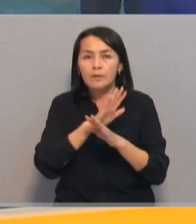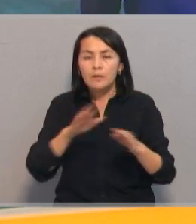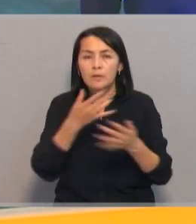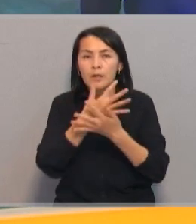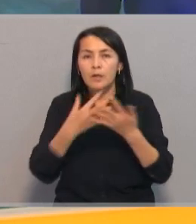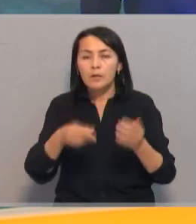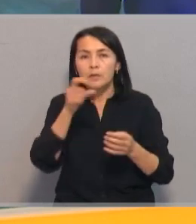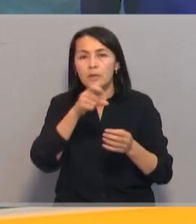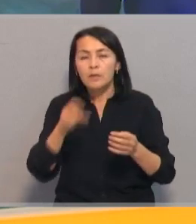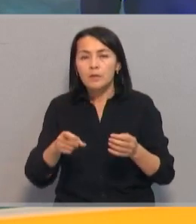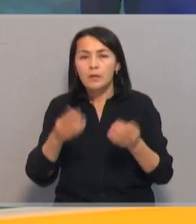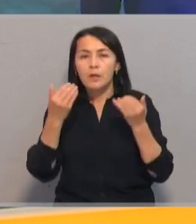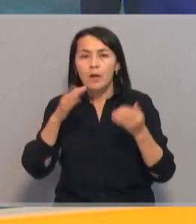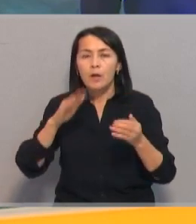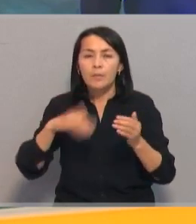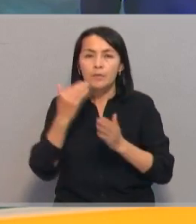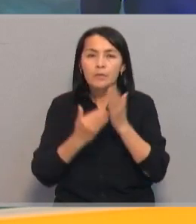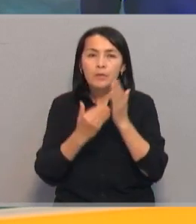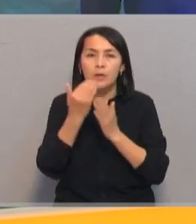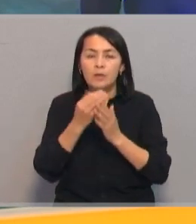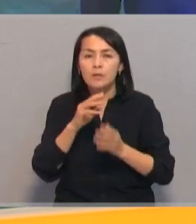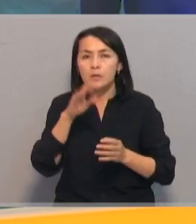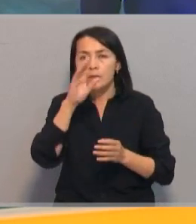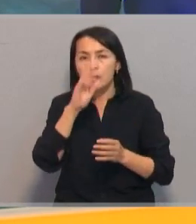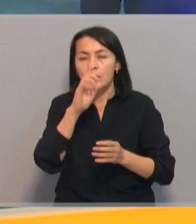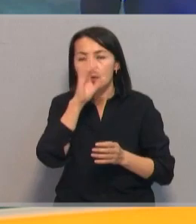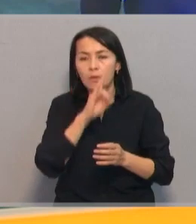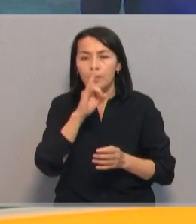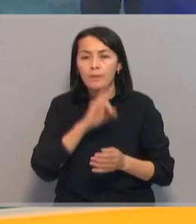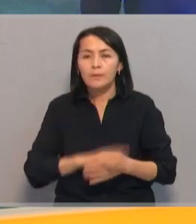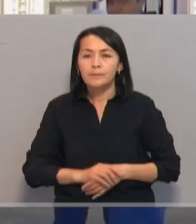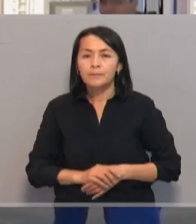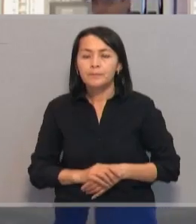товары народного потребления после роста цен на топливо.